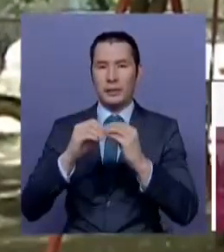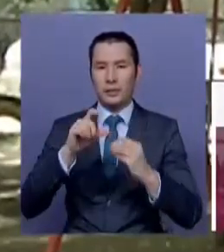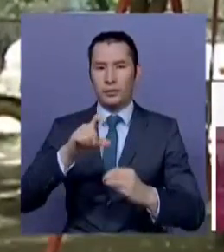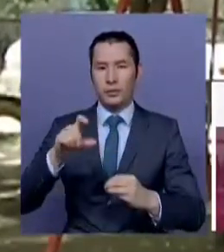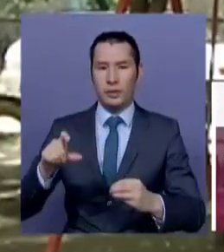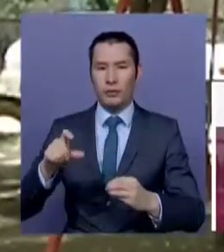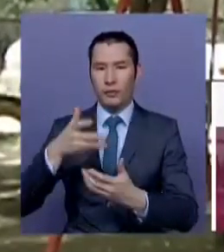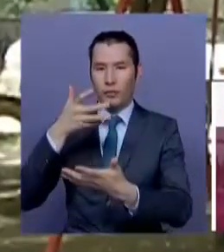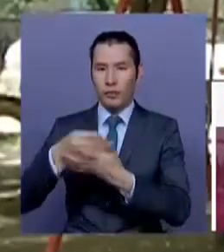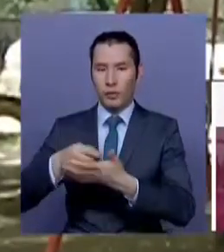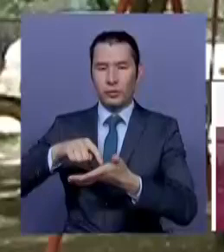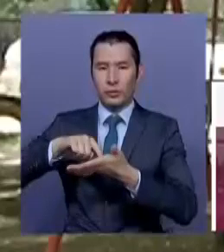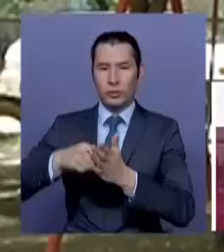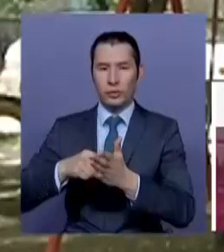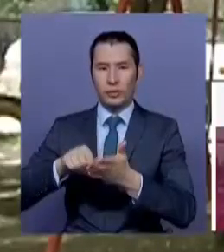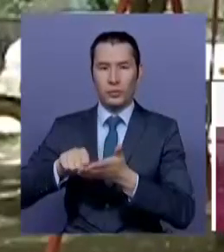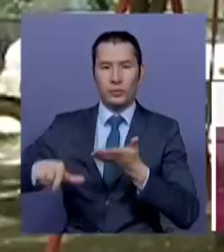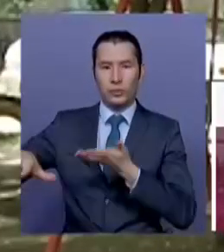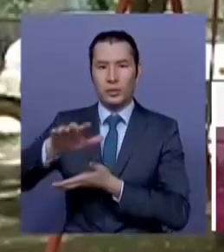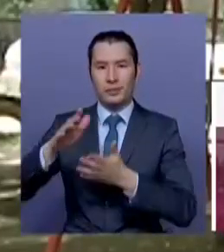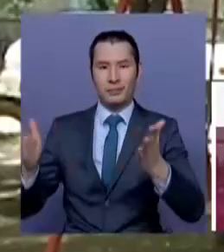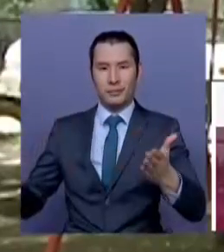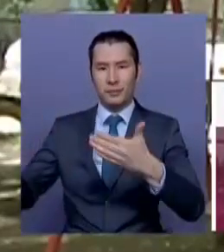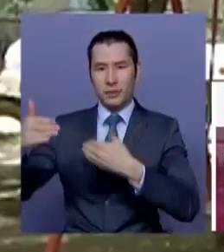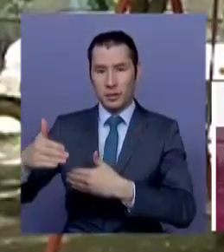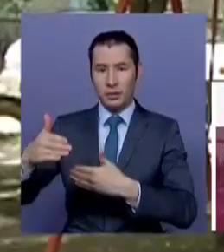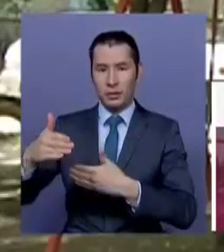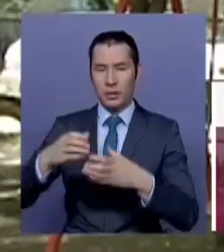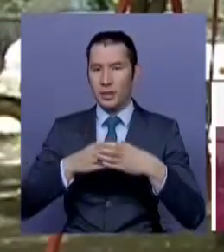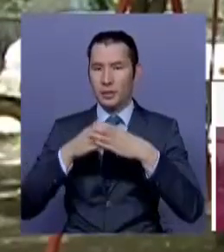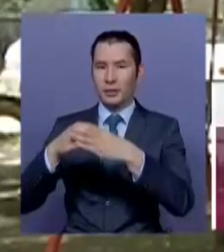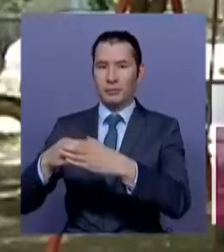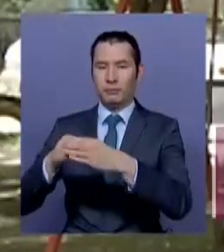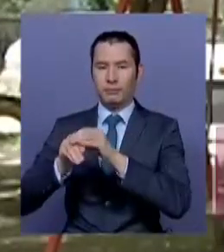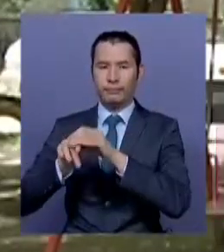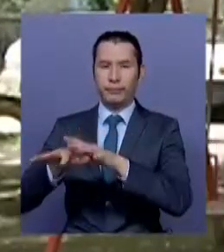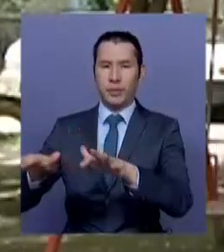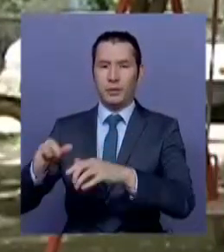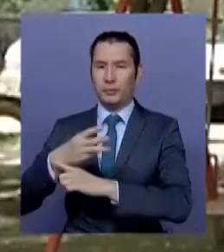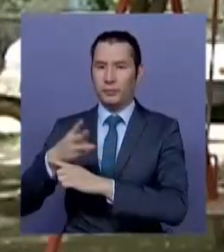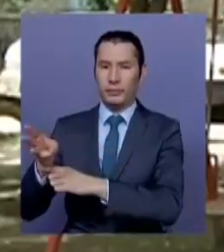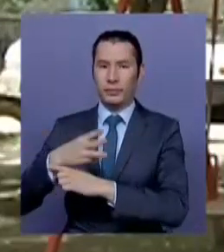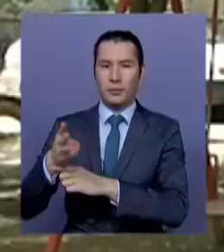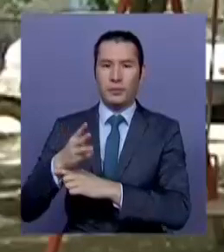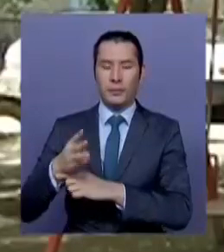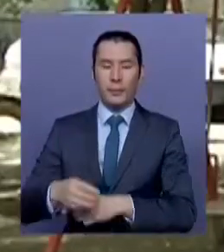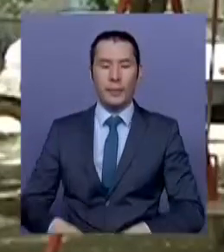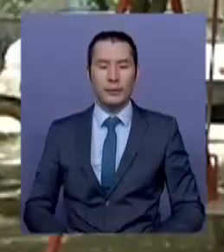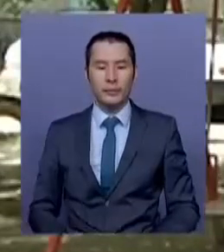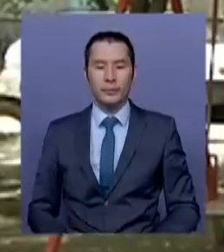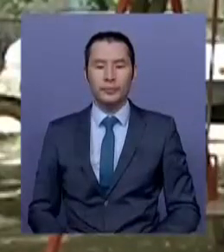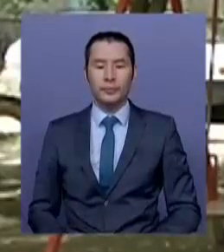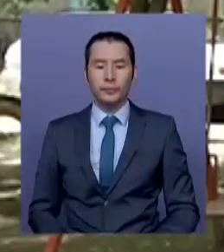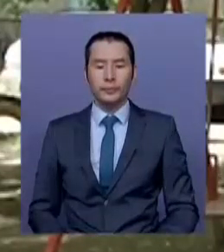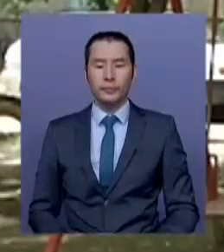өзінің белгіленген уақыты бар, белгіленген жері бар. Әр топ 3 күнде бір рет өзінің ауданын қайталап